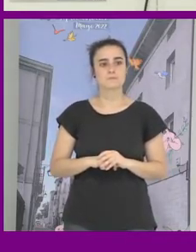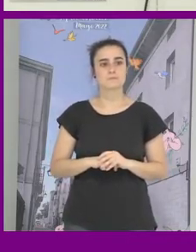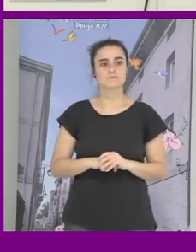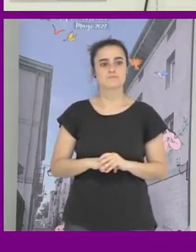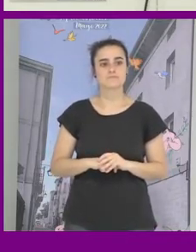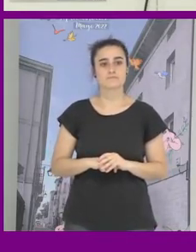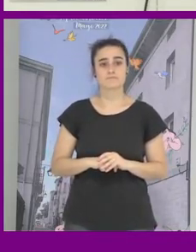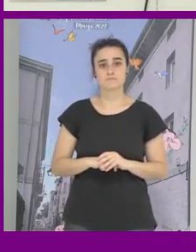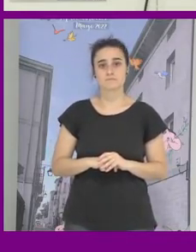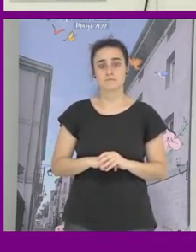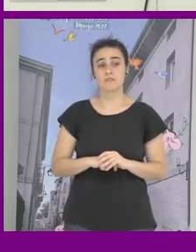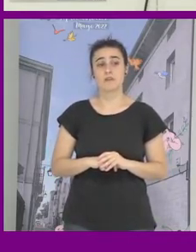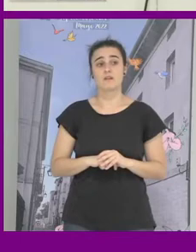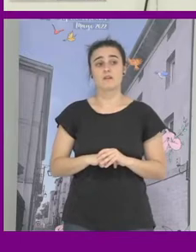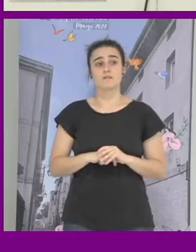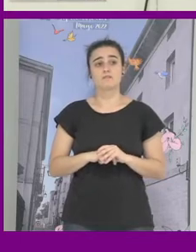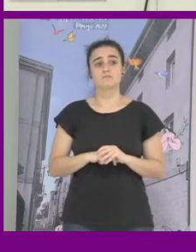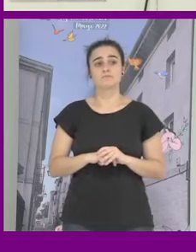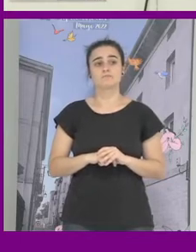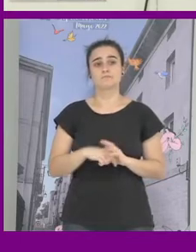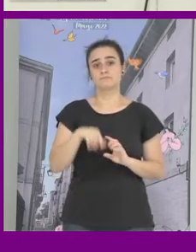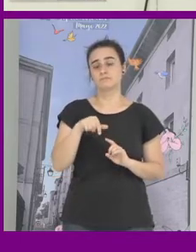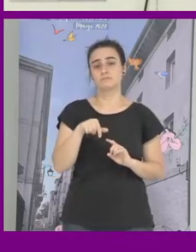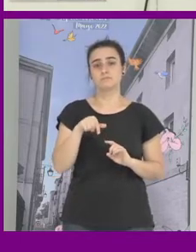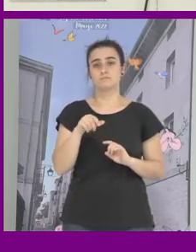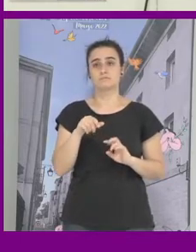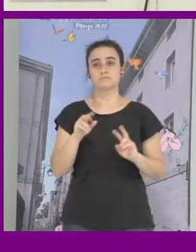bai, ba, bueno, hori hasteko.